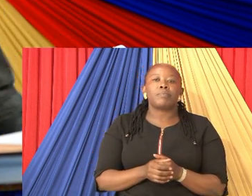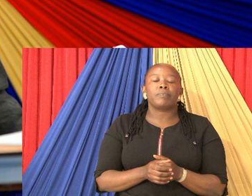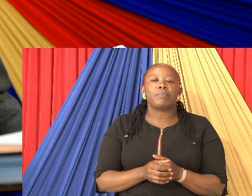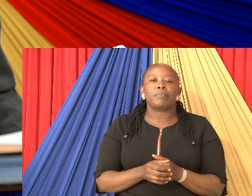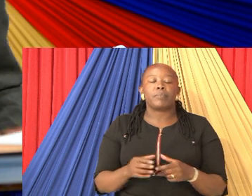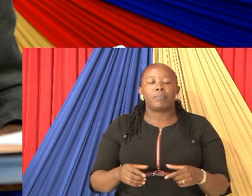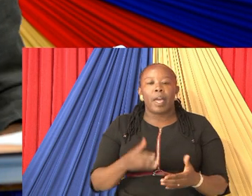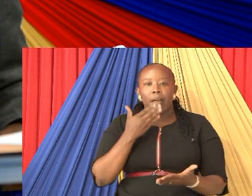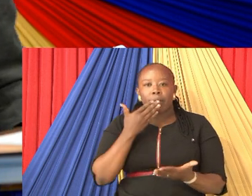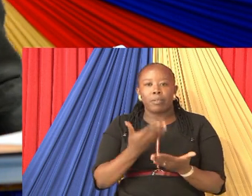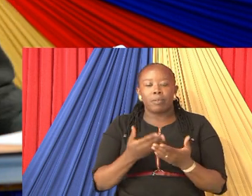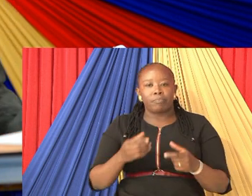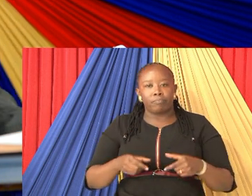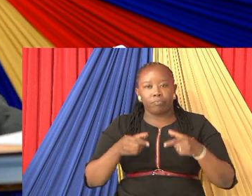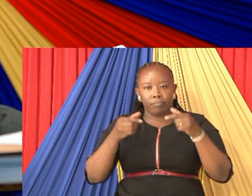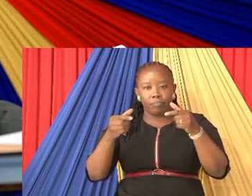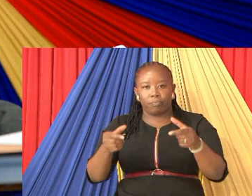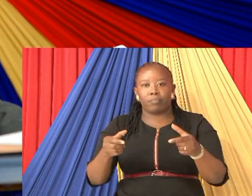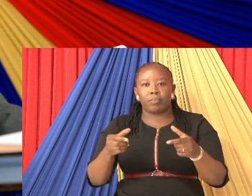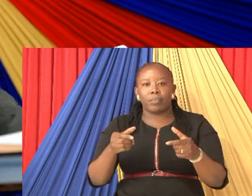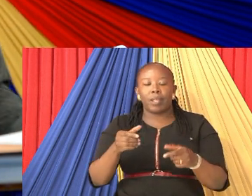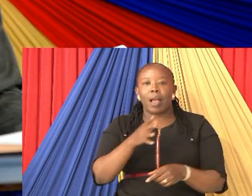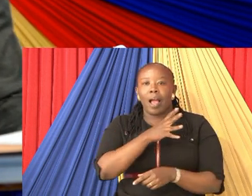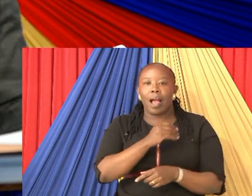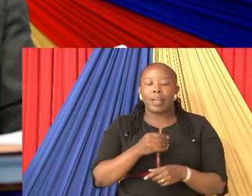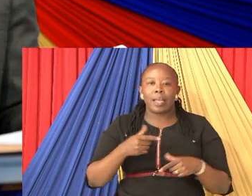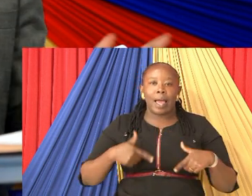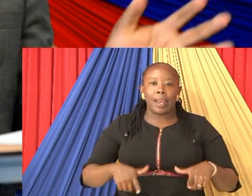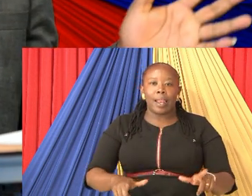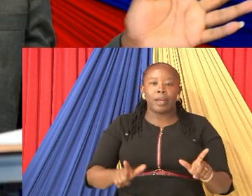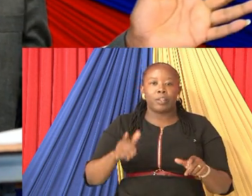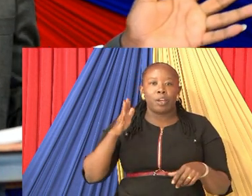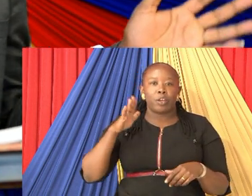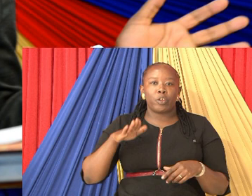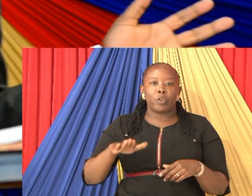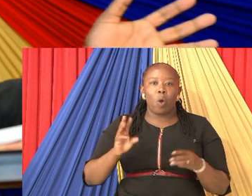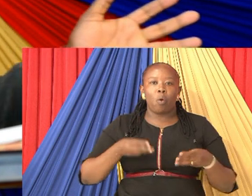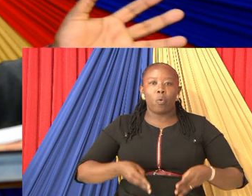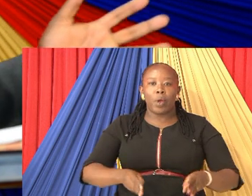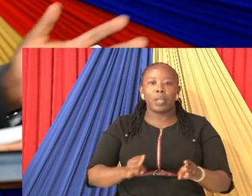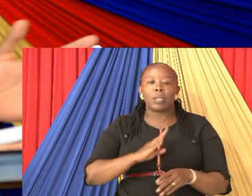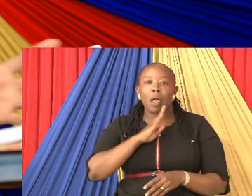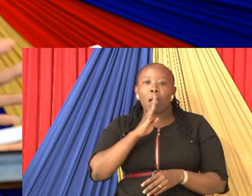kushukuru, na tufanye haja zetu zijulikane kwa Mungu, na amani ya Mungu,